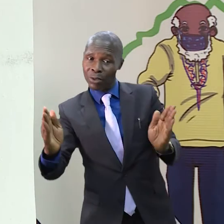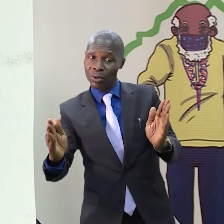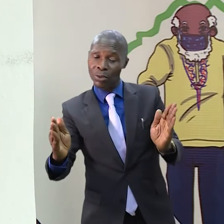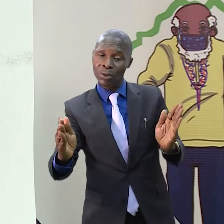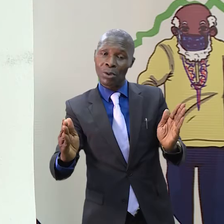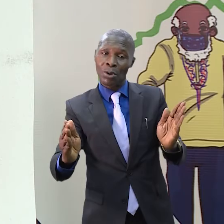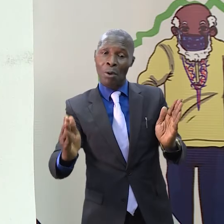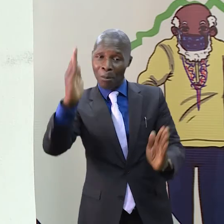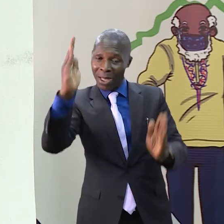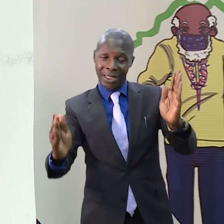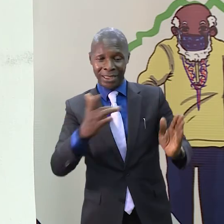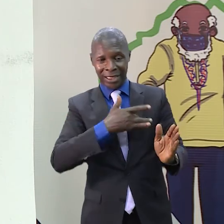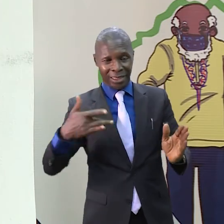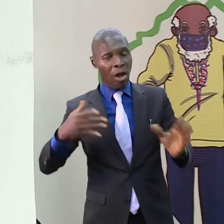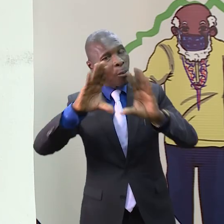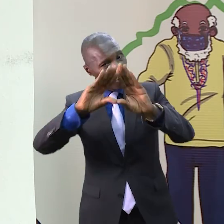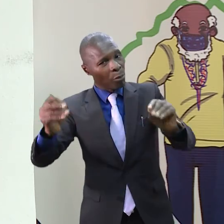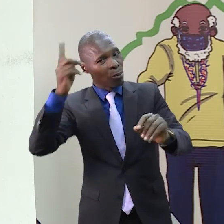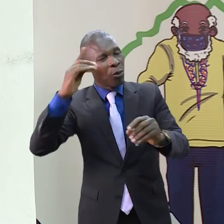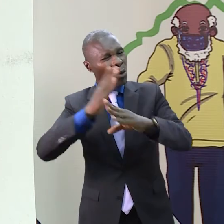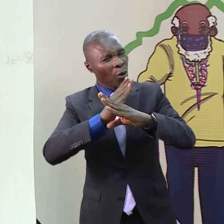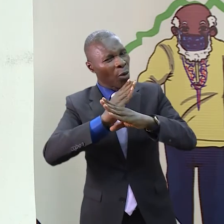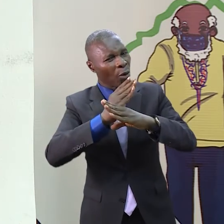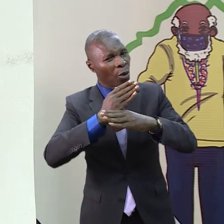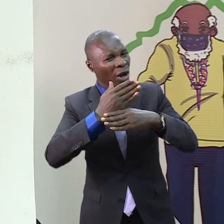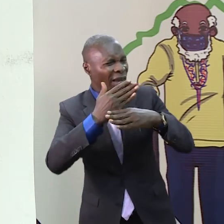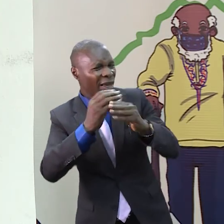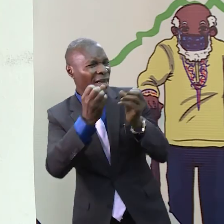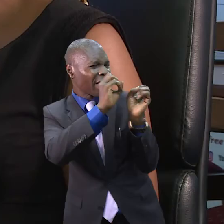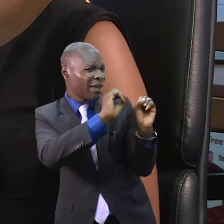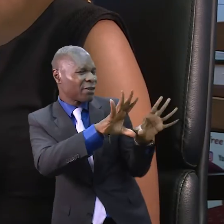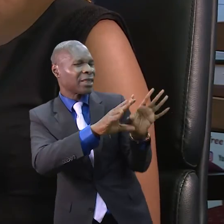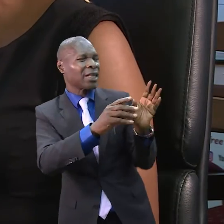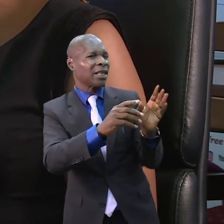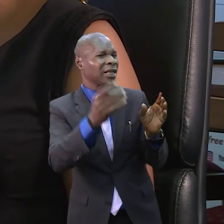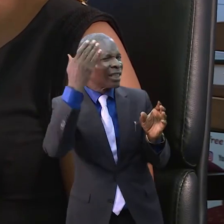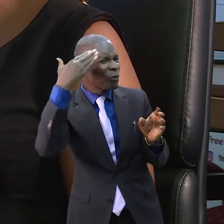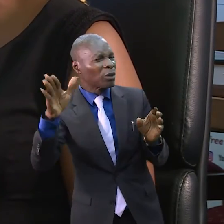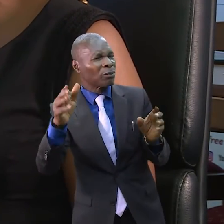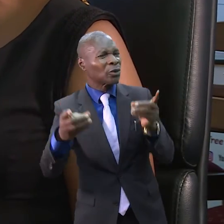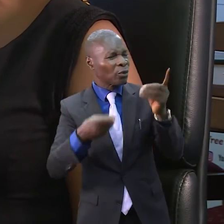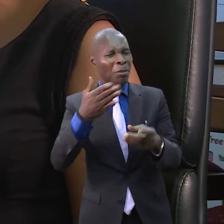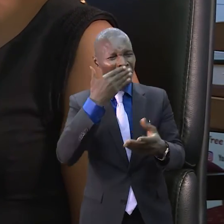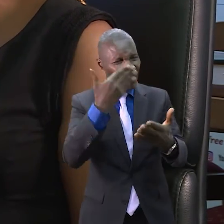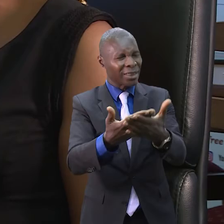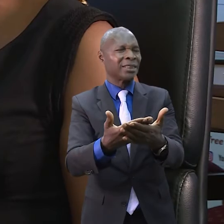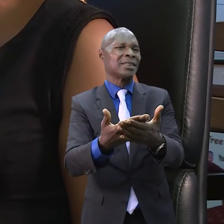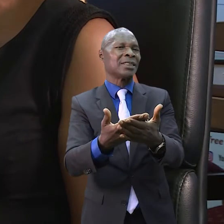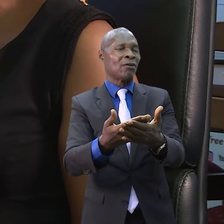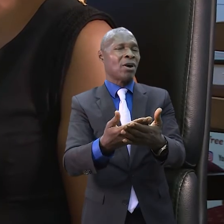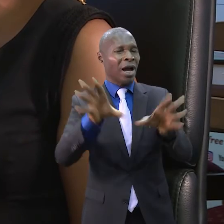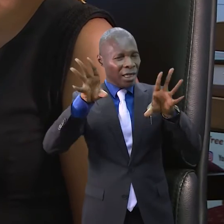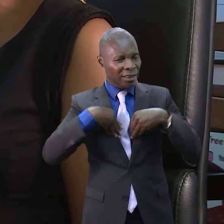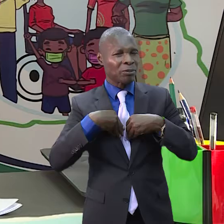de vie, juste pour éviter les inconnus de ces maladies. Merci Dr Njo d'avoir accepté de répondre